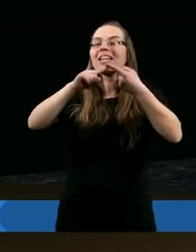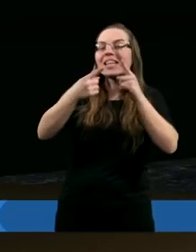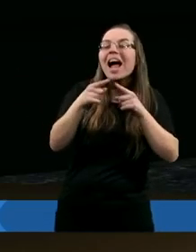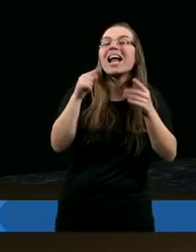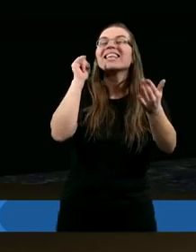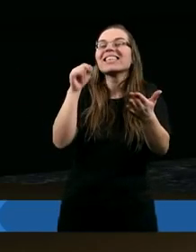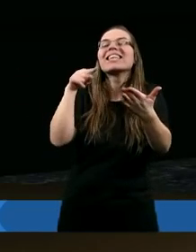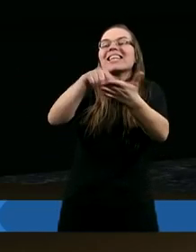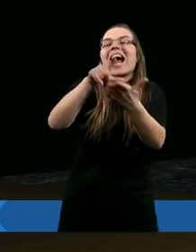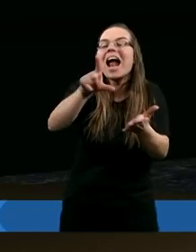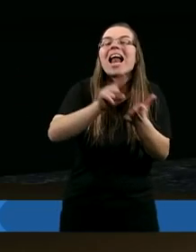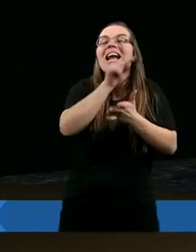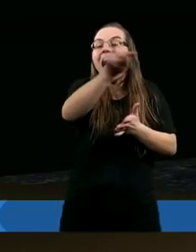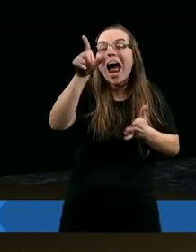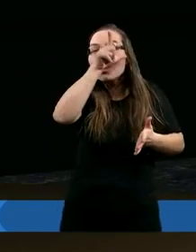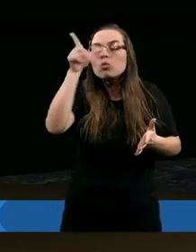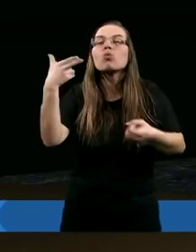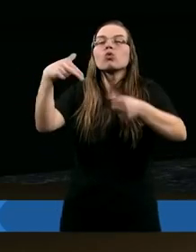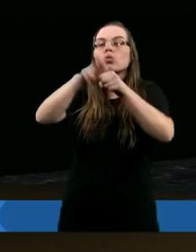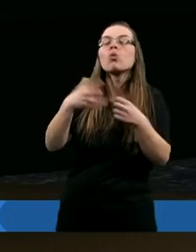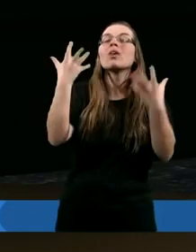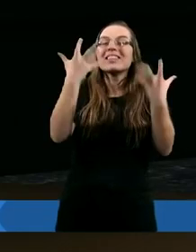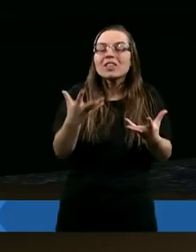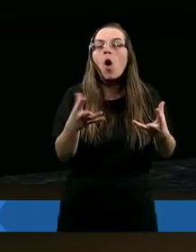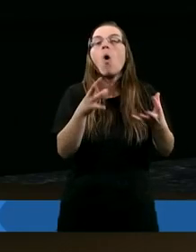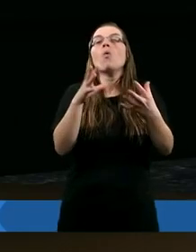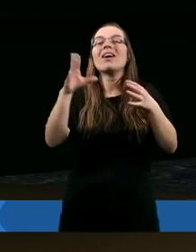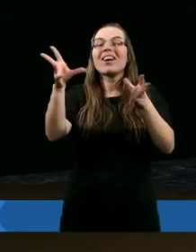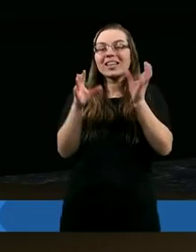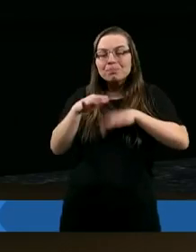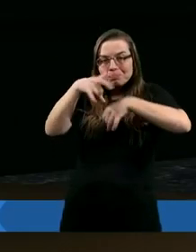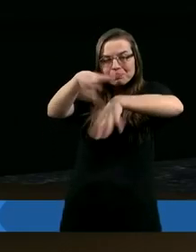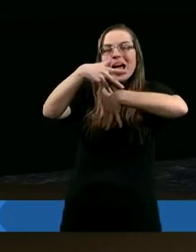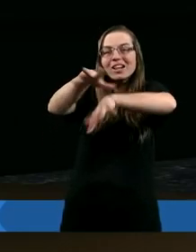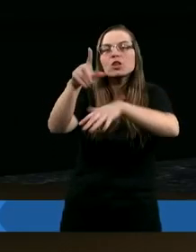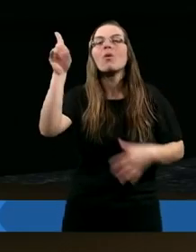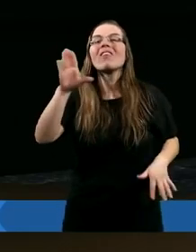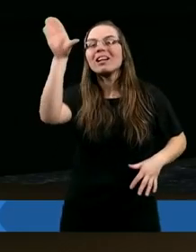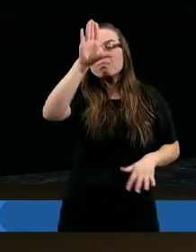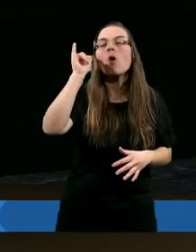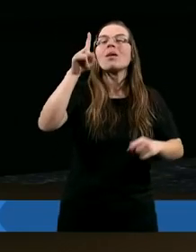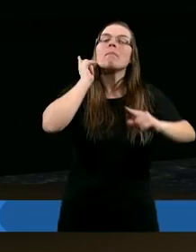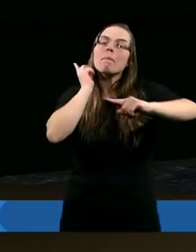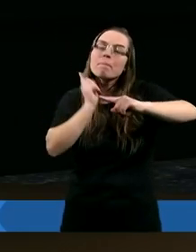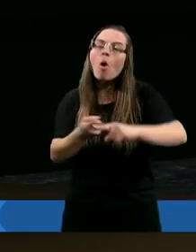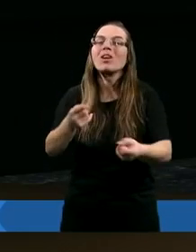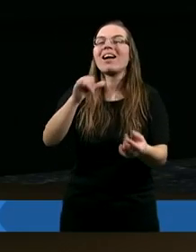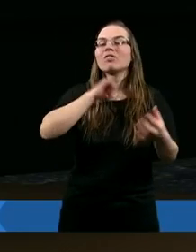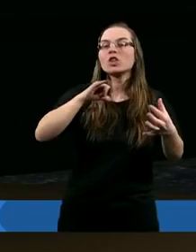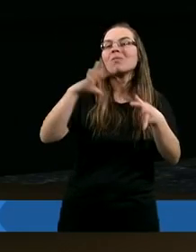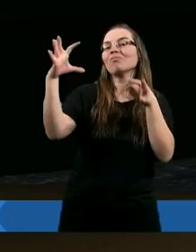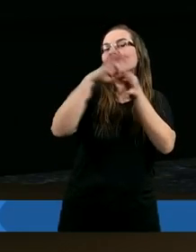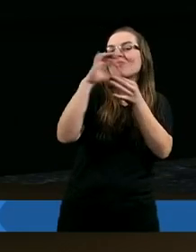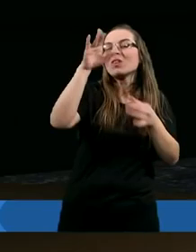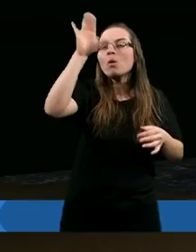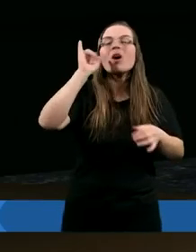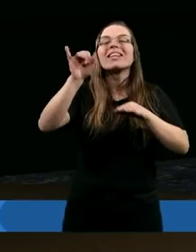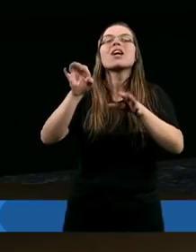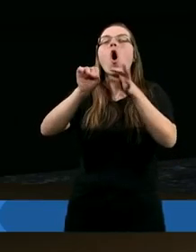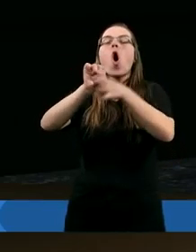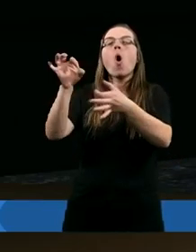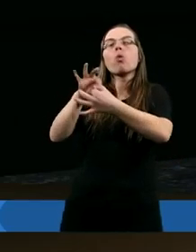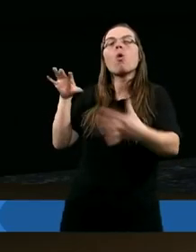tych, którzy postanowili iść drogą Bożą, zostali odłączeni, czy postanowili być inni w tym